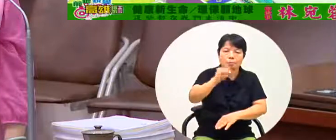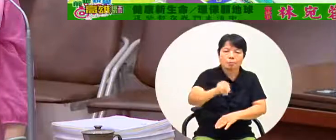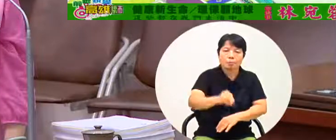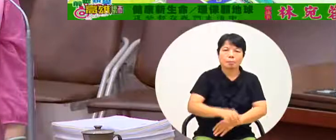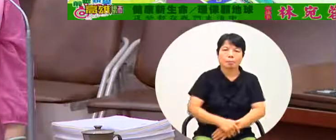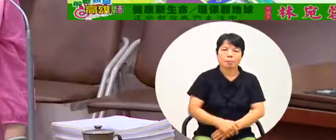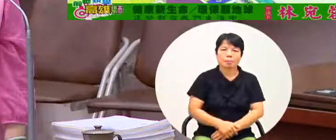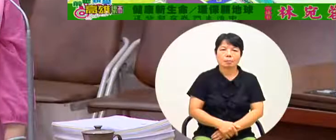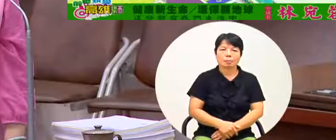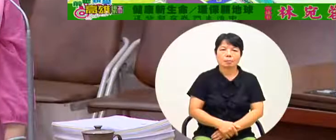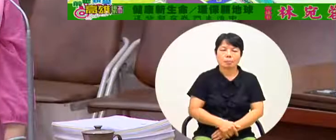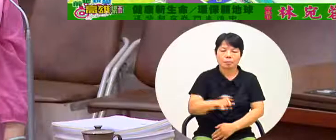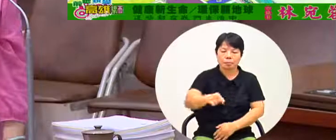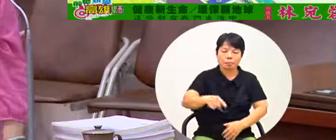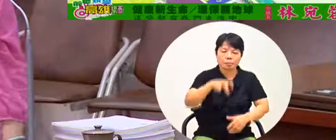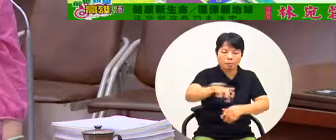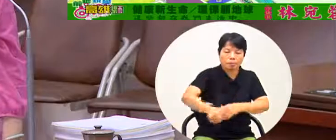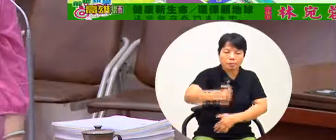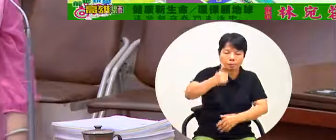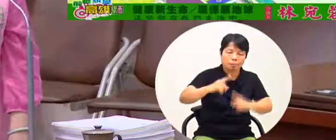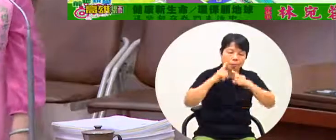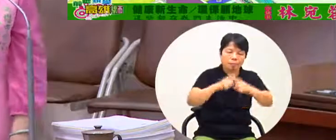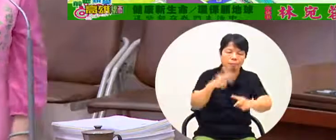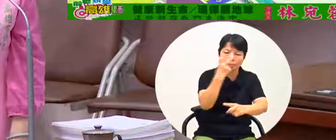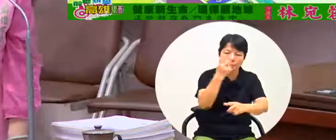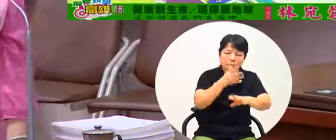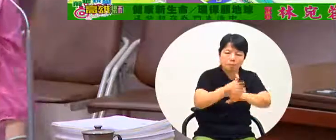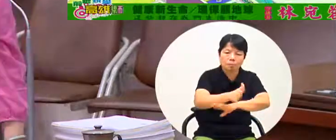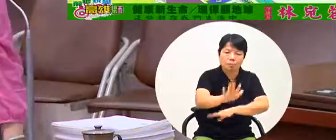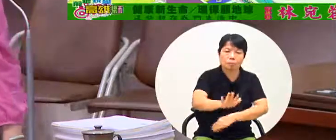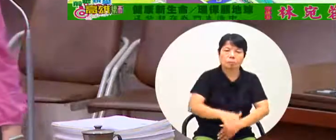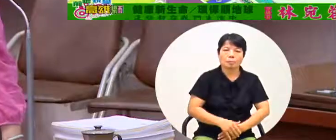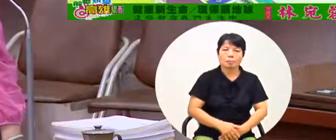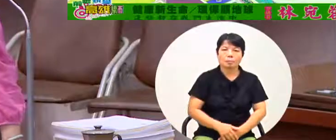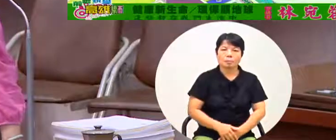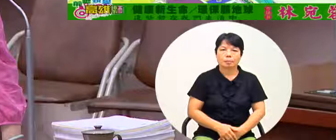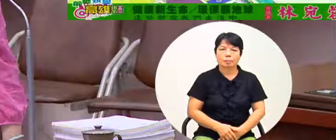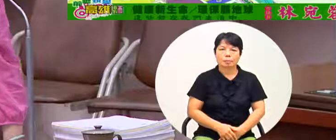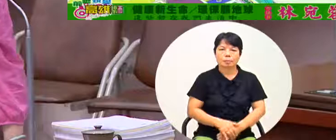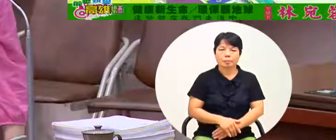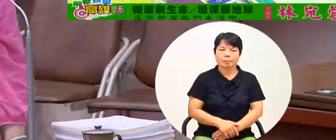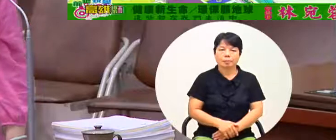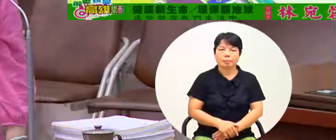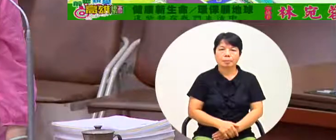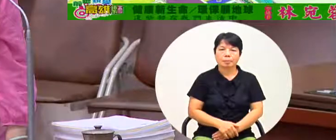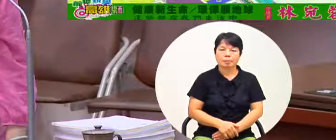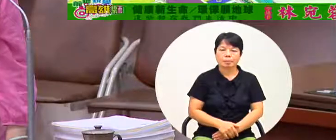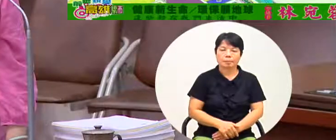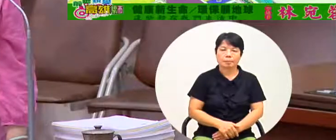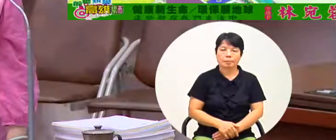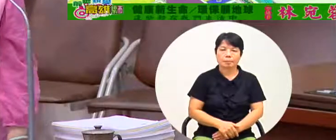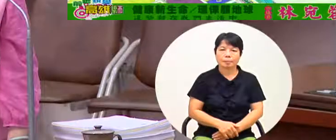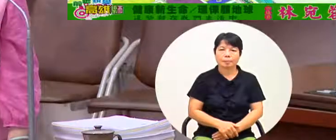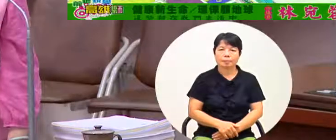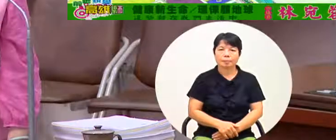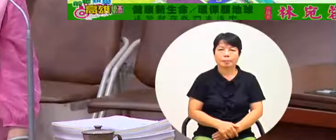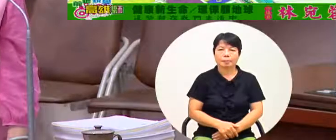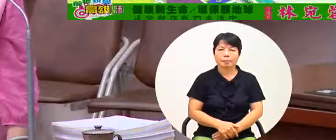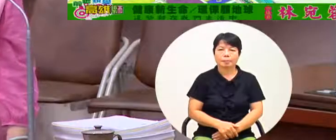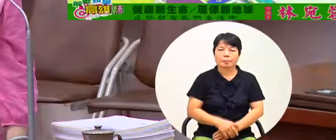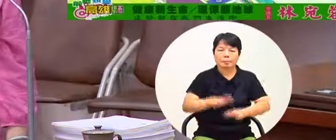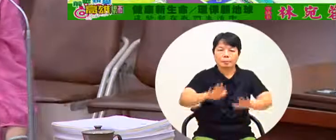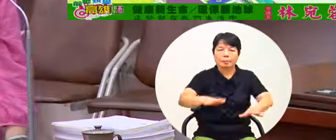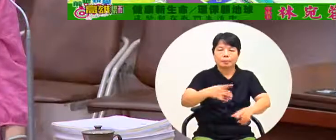都有去看过了啊。啊，这个是不是也让我们今年可以来做一个规